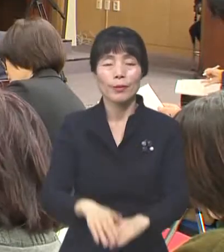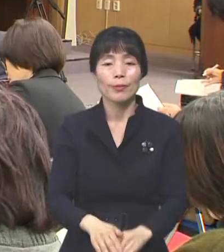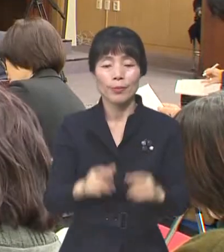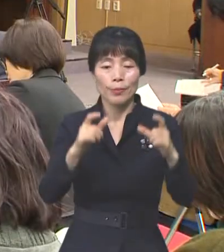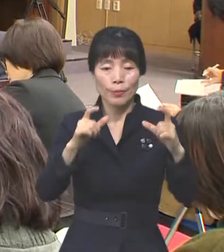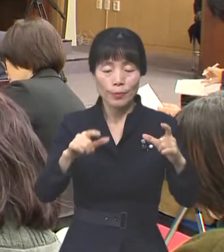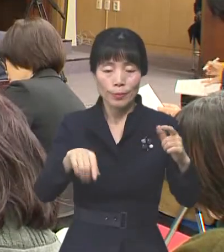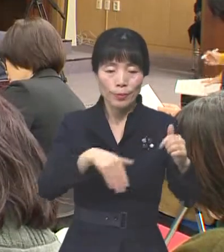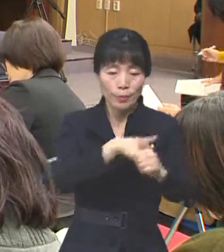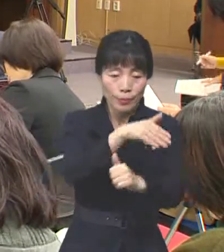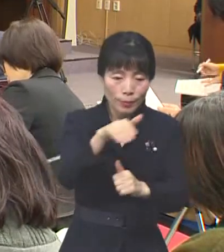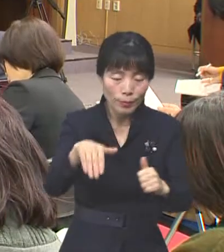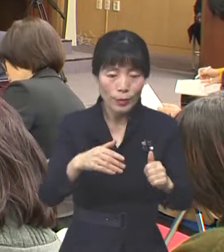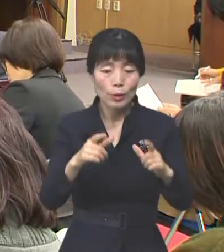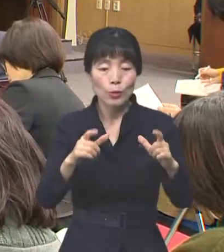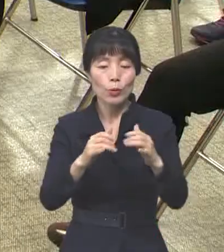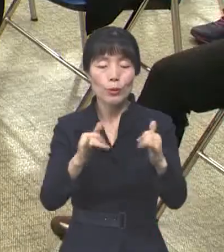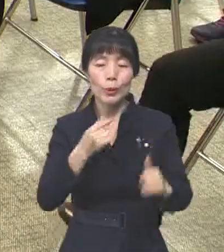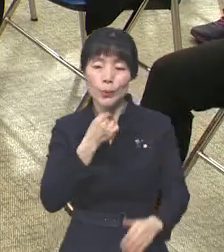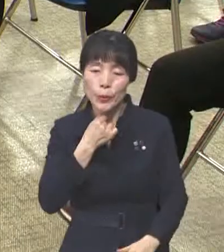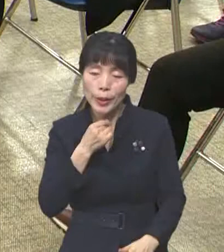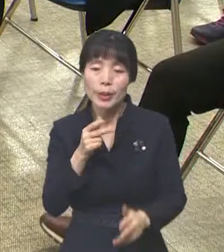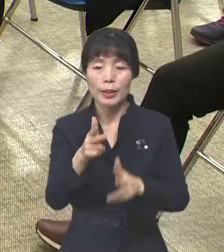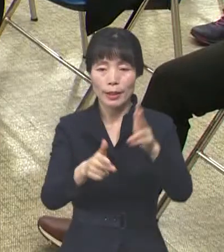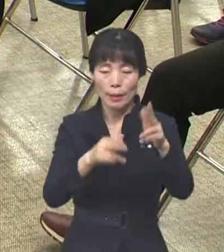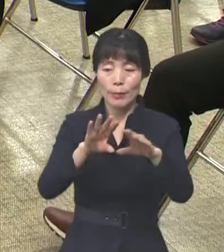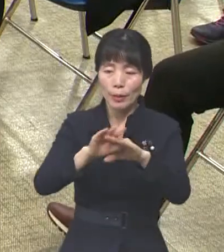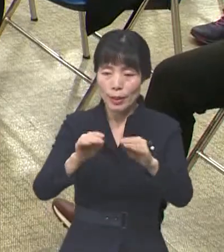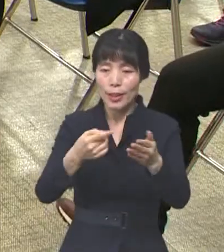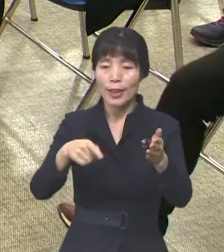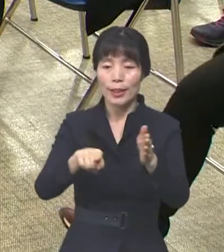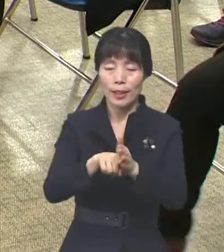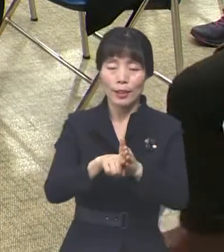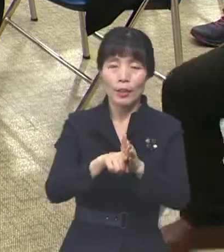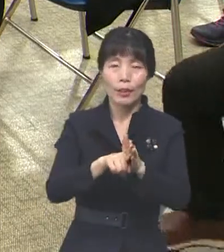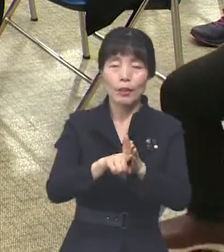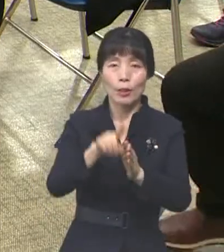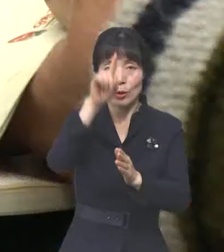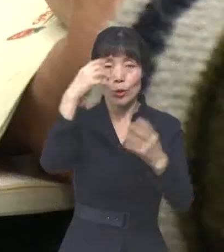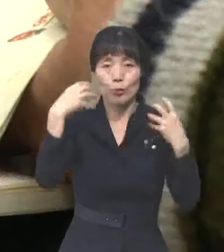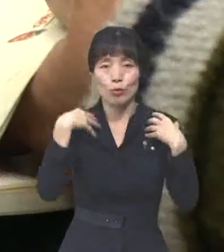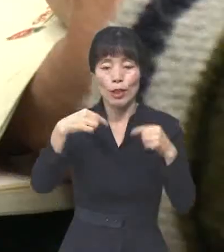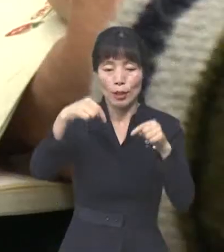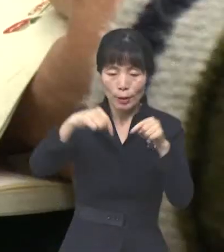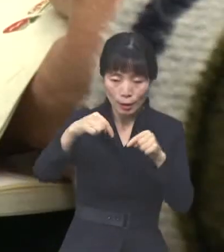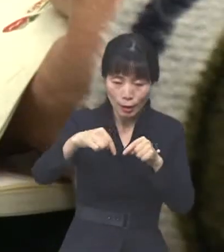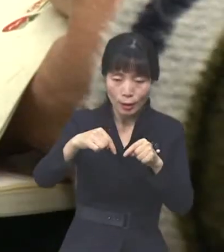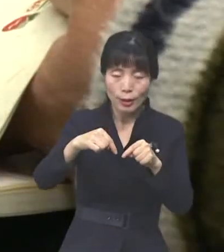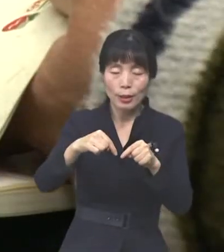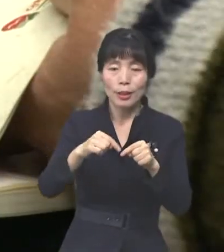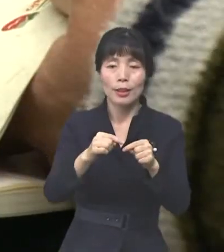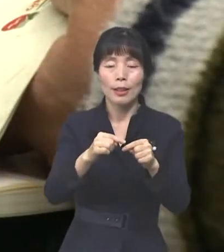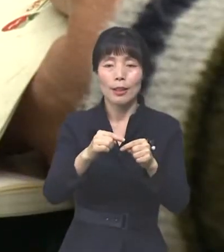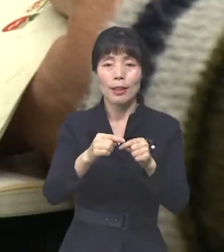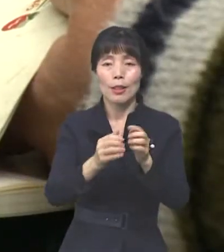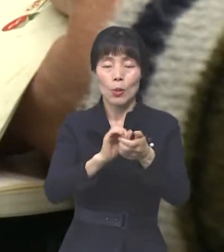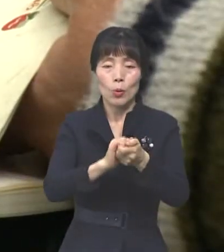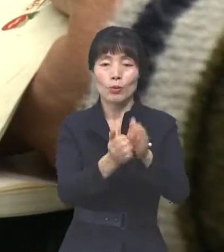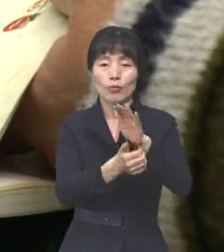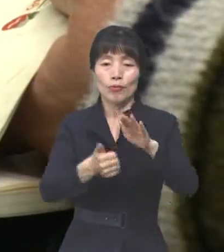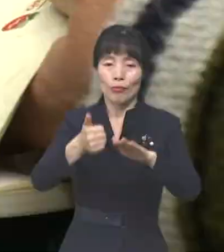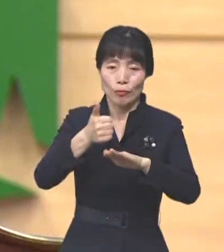현안 사업과 주민수건 사업 해결에도 인천시 중앙정부와 긴밀히 협력해 가시적인 성과를